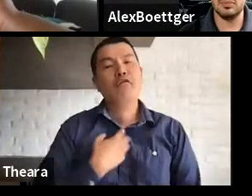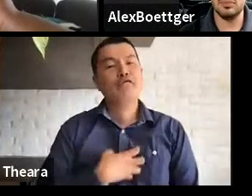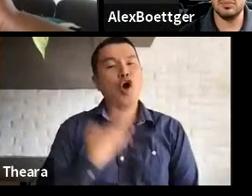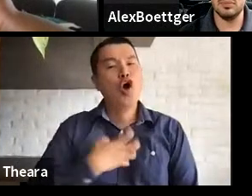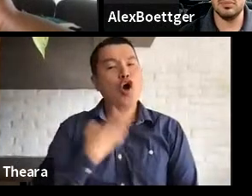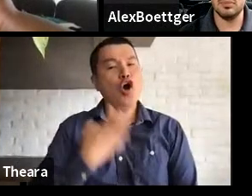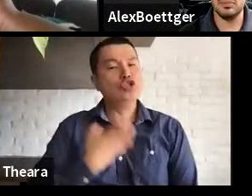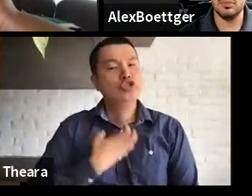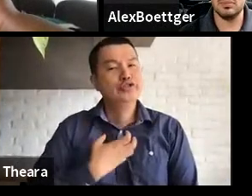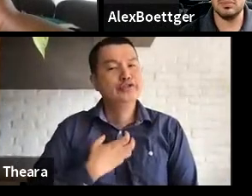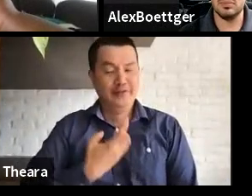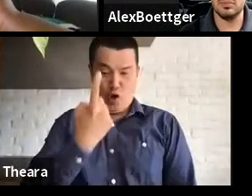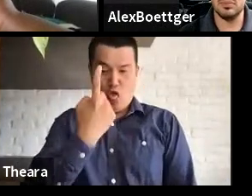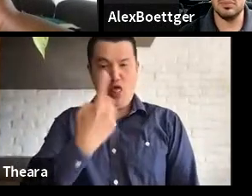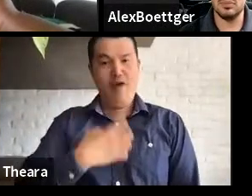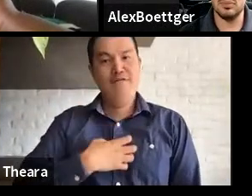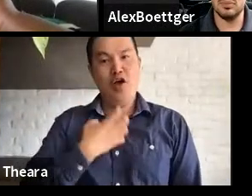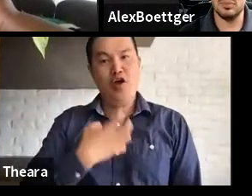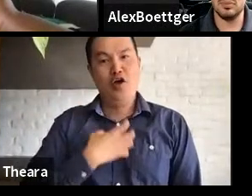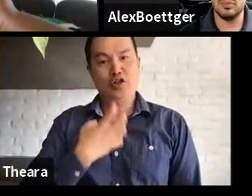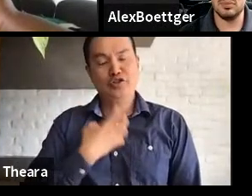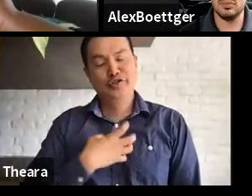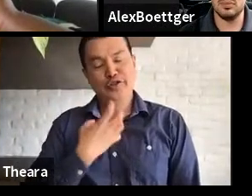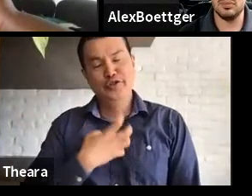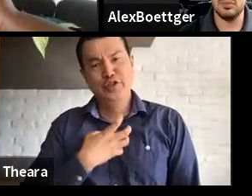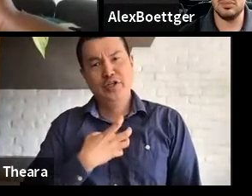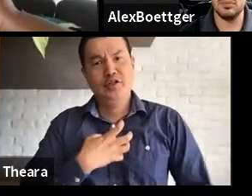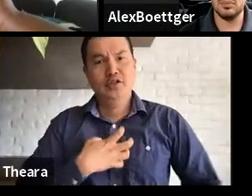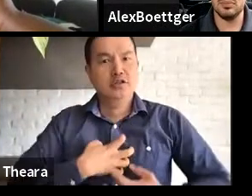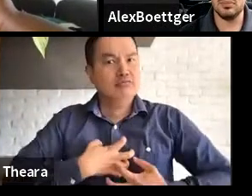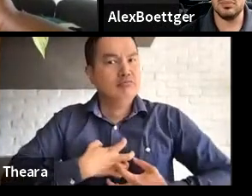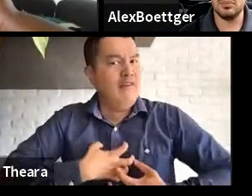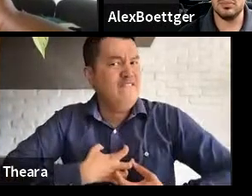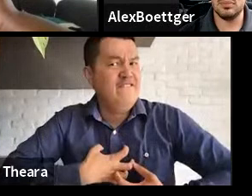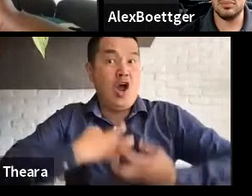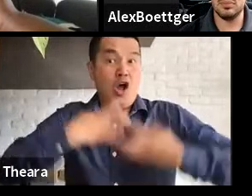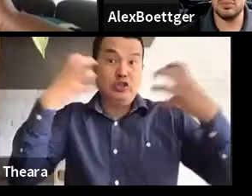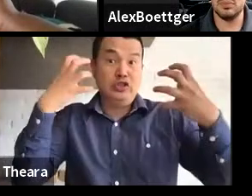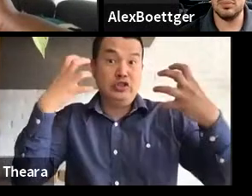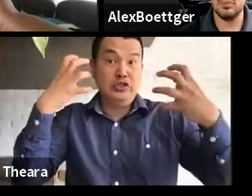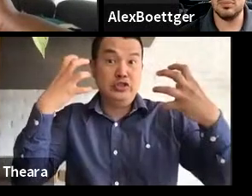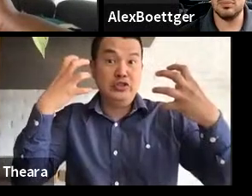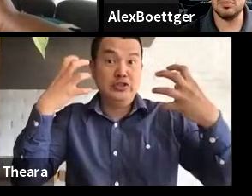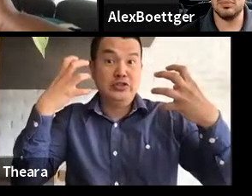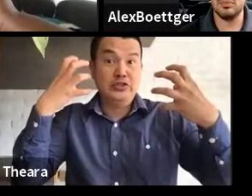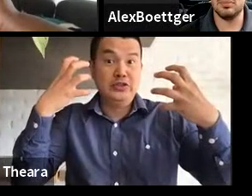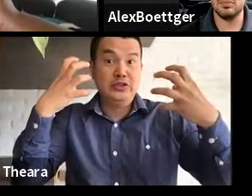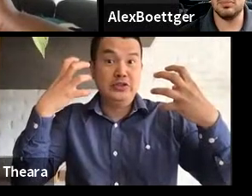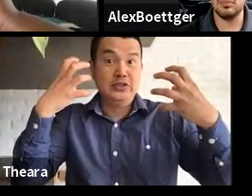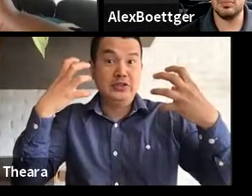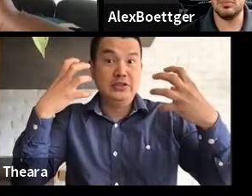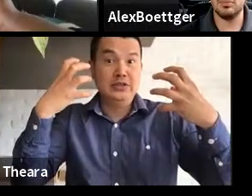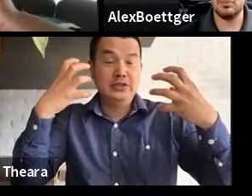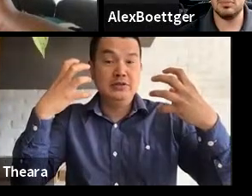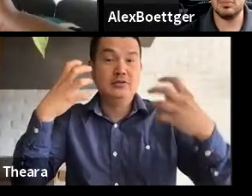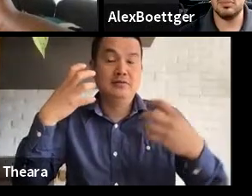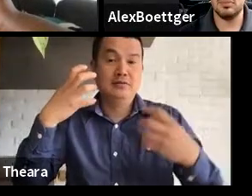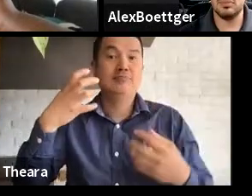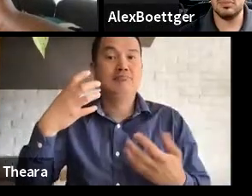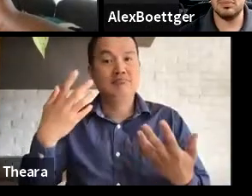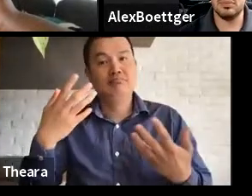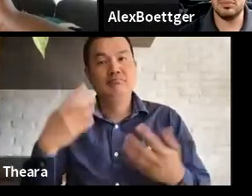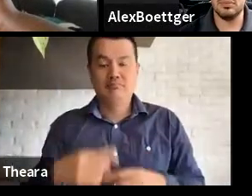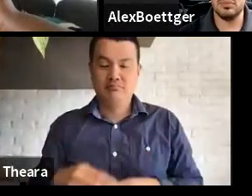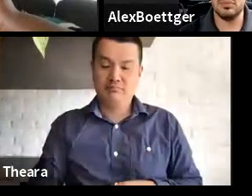Très fâché. Fâché. Un signe, un mouvement, c'est-à-dire 1 main. 2 mains, c'est